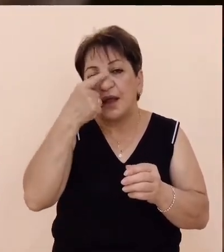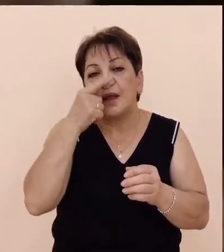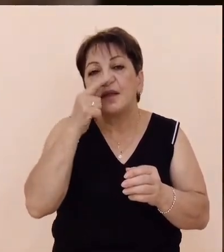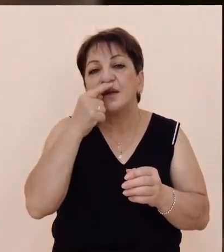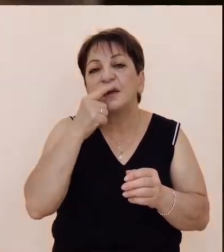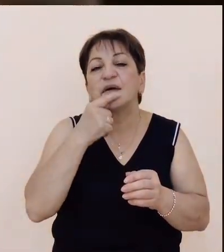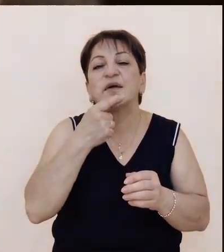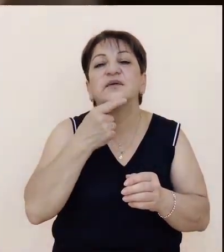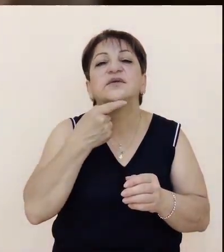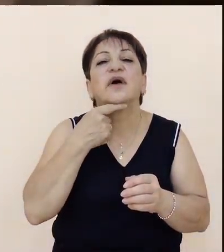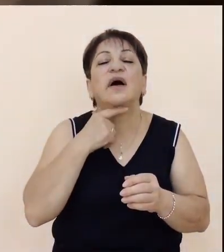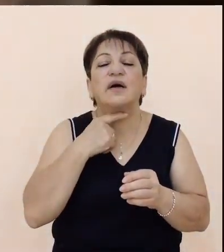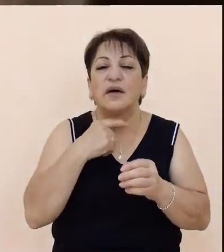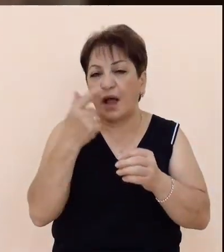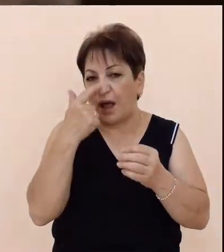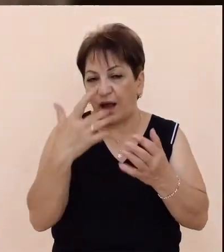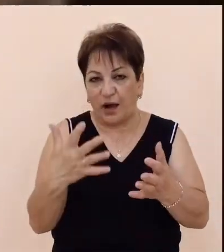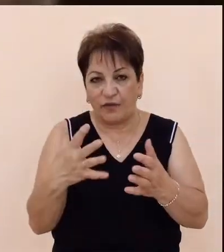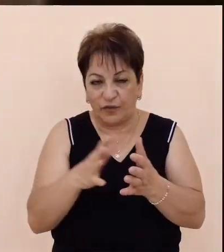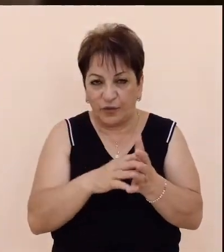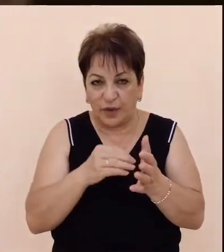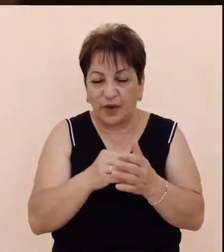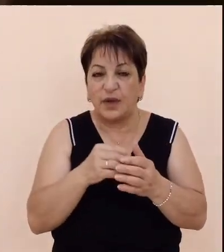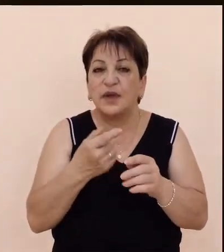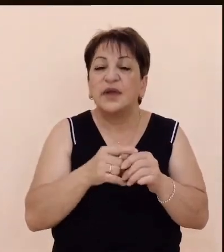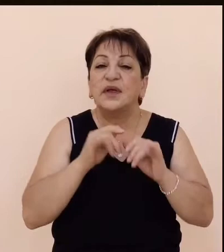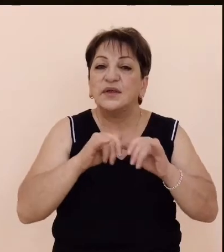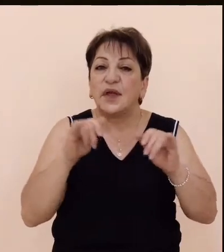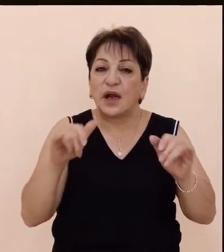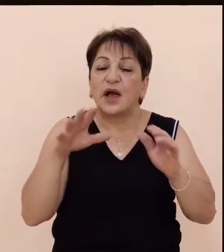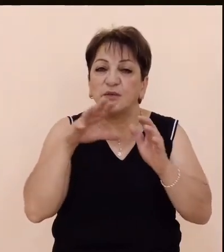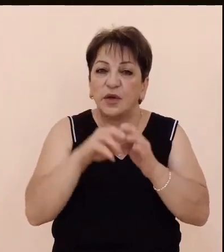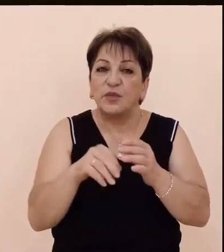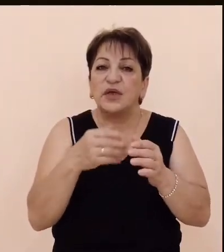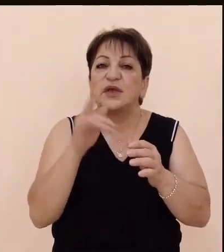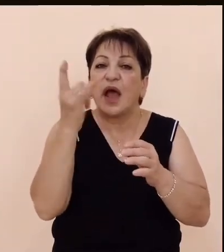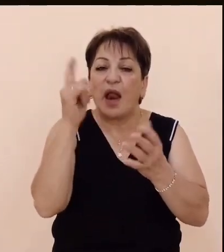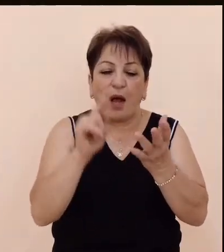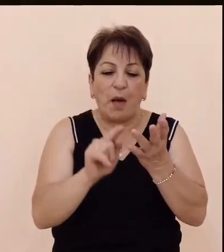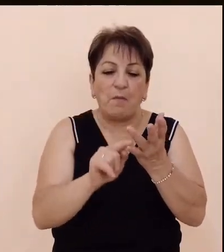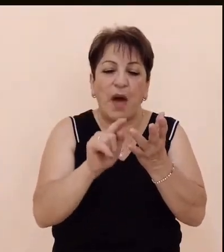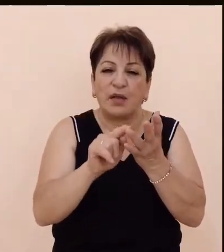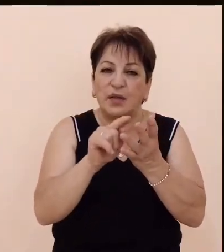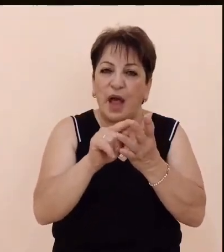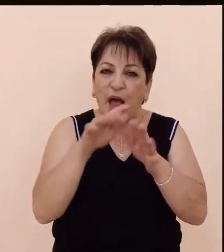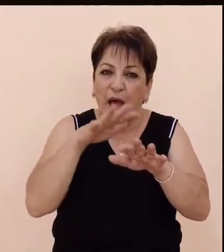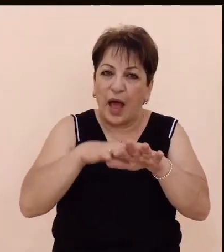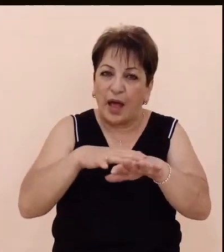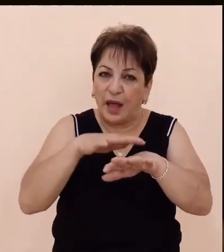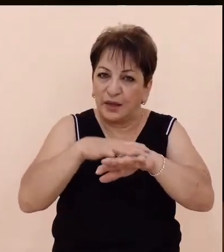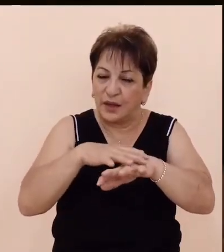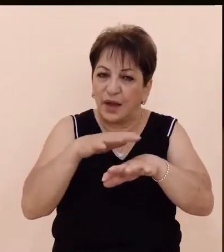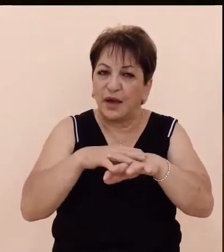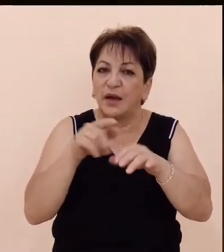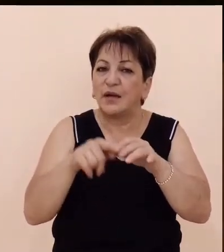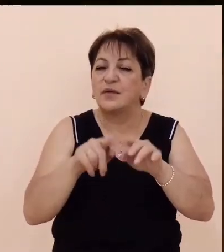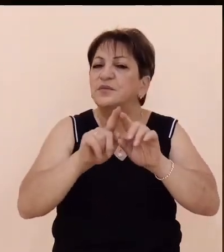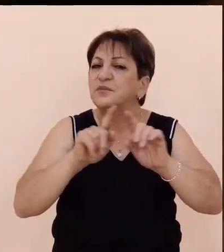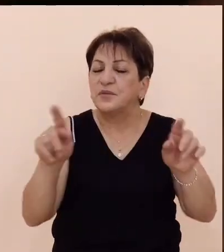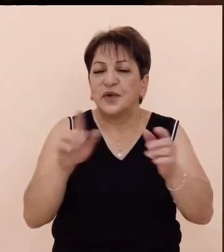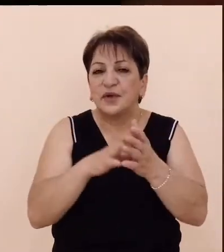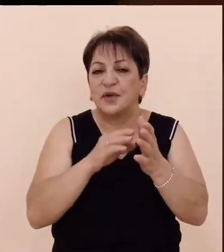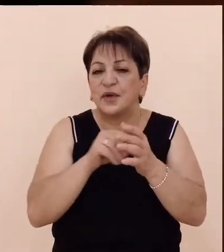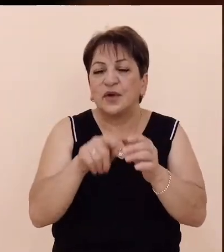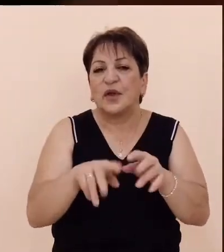կզակը։ Զարգացման հենց այս փուլում կընդգծվեն նաև պտղի մատնահետքերը, որոնք ողջ կյանքում անկրկնելի